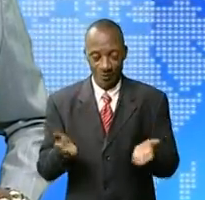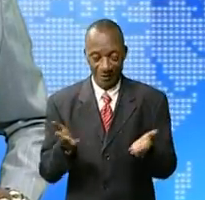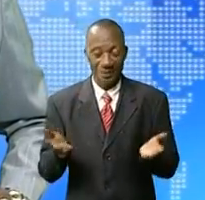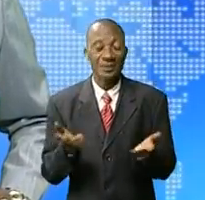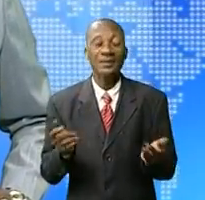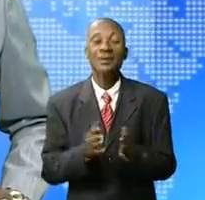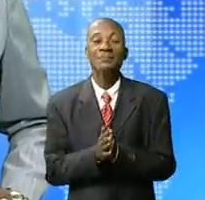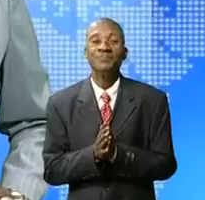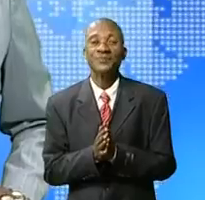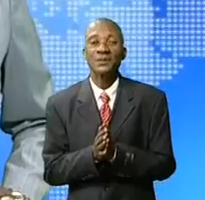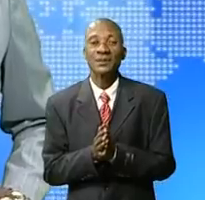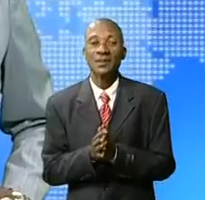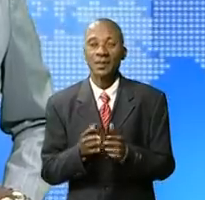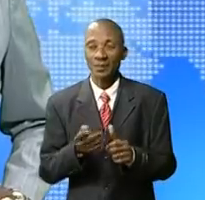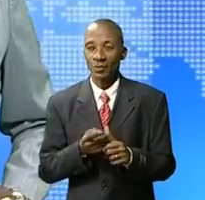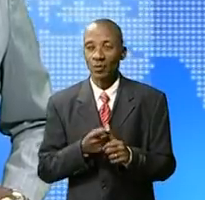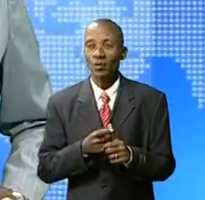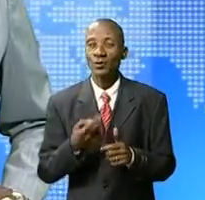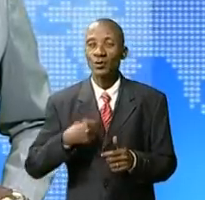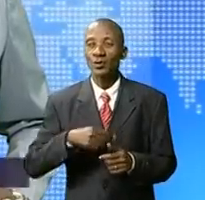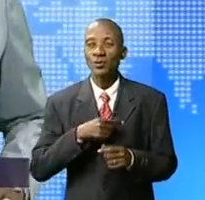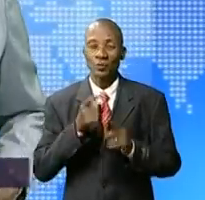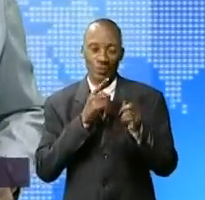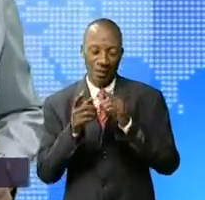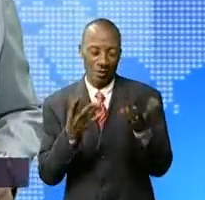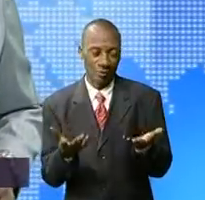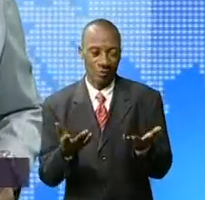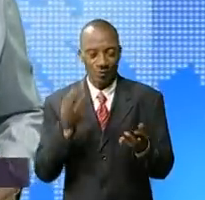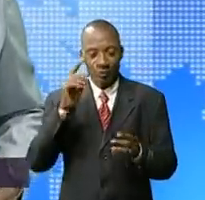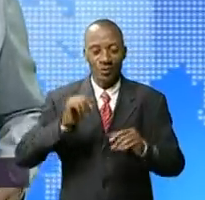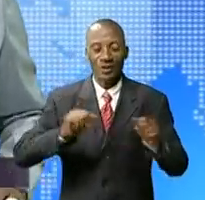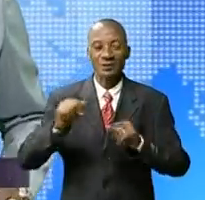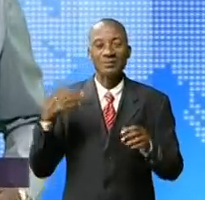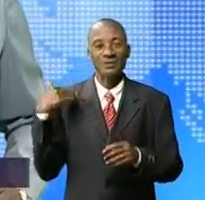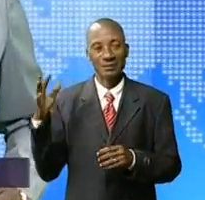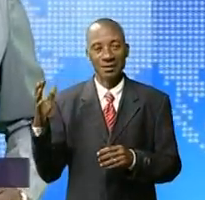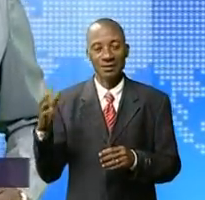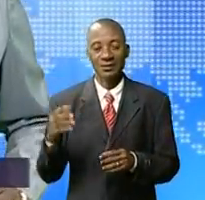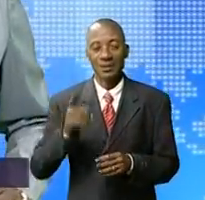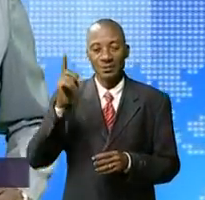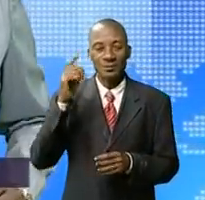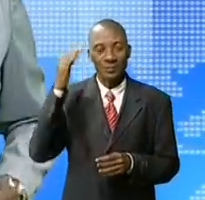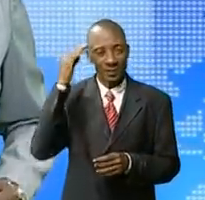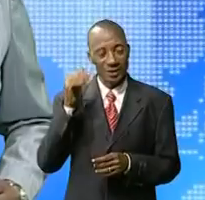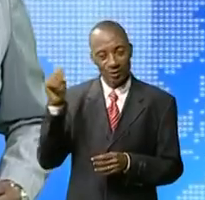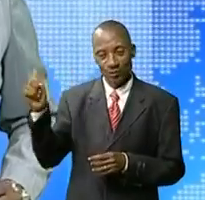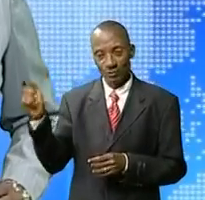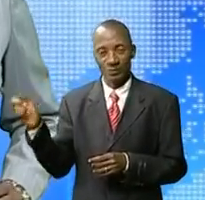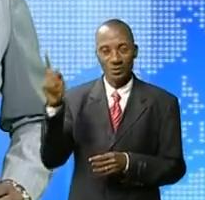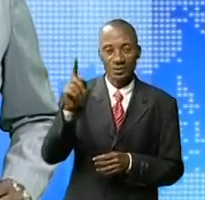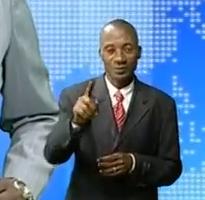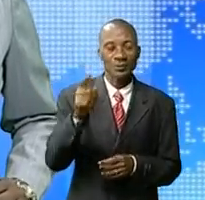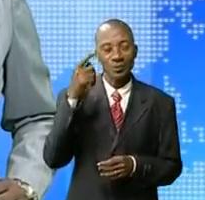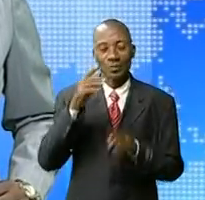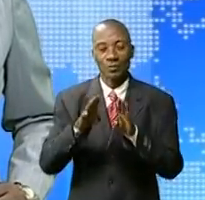ce lundi sur toute l'étendue de la République. C'est le Premier ministre Jean-Michel Samalou Kondé qui a lancé officiellement les épreuves